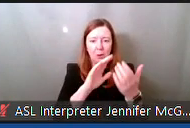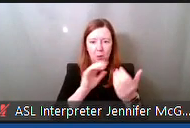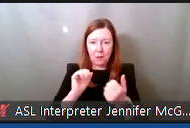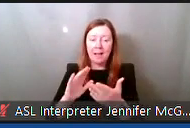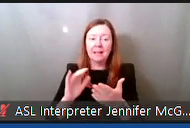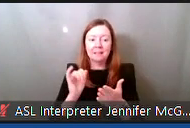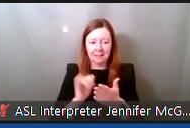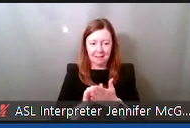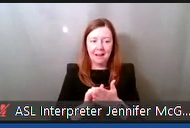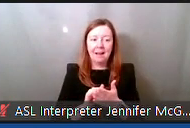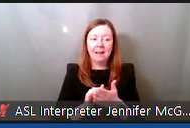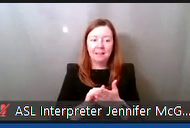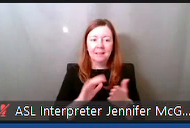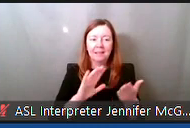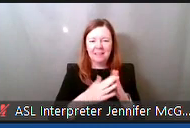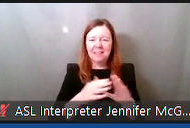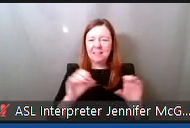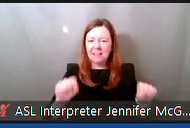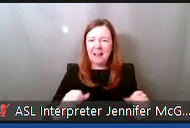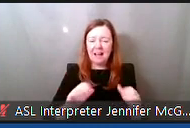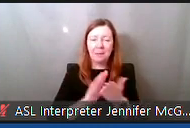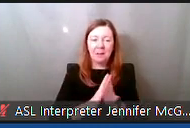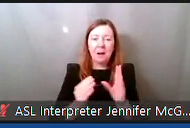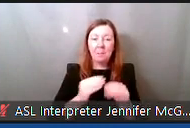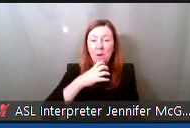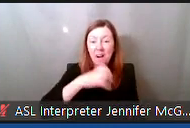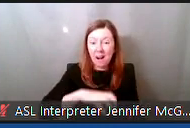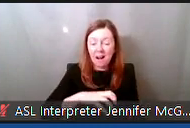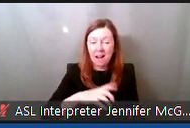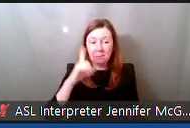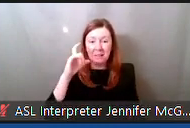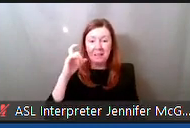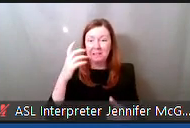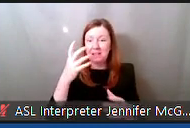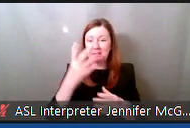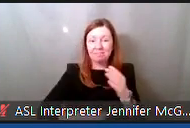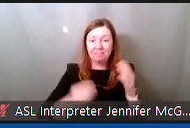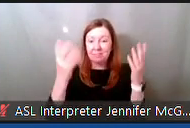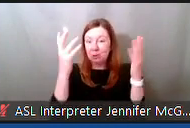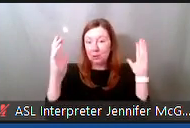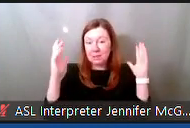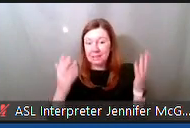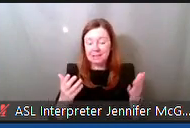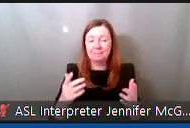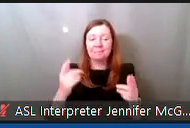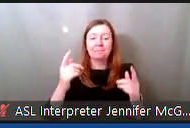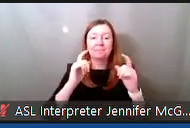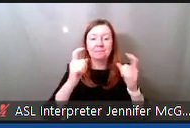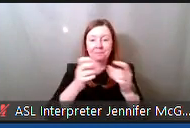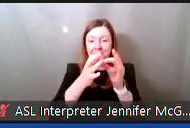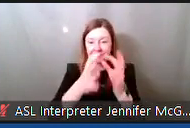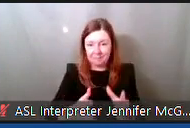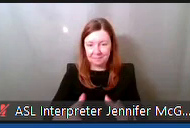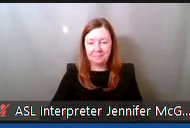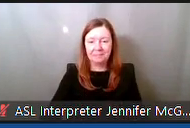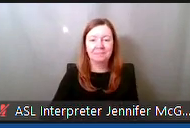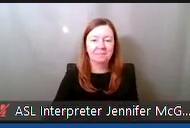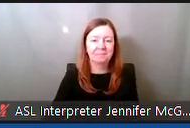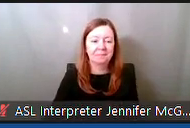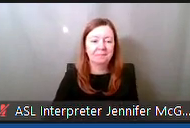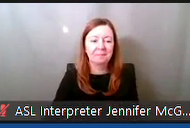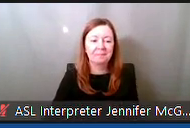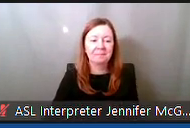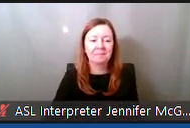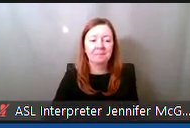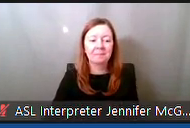我们怎么能够安排种植还有安排停车能够看看怎么能够控制好城市的温